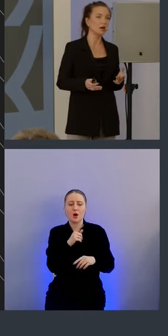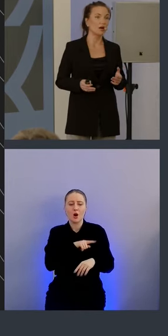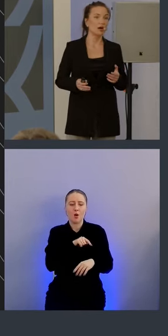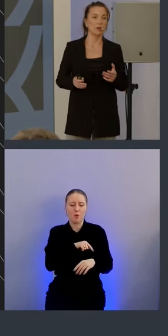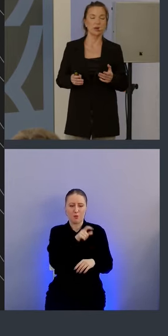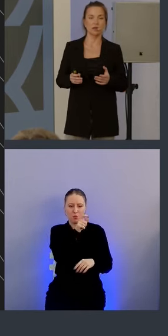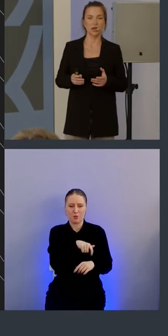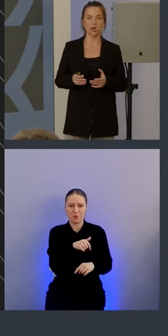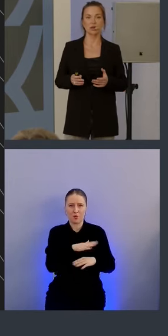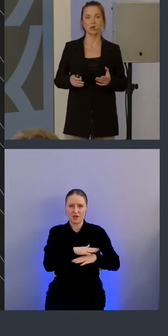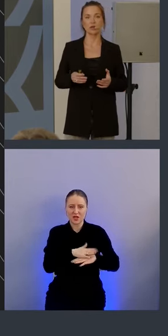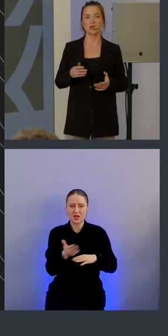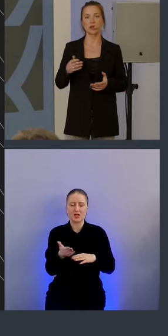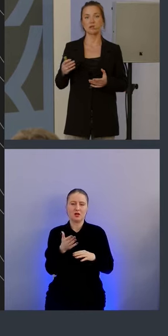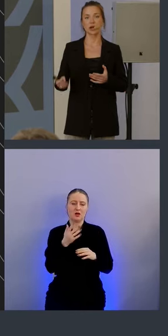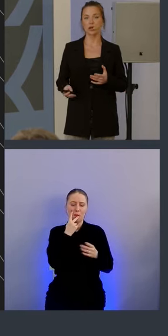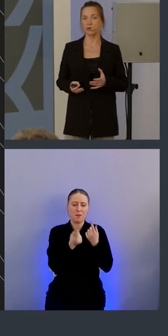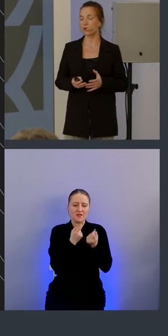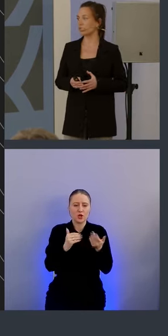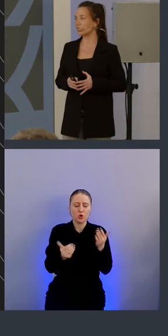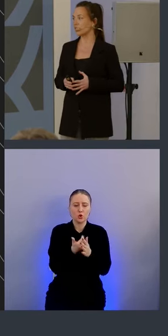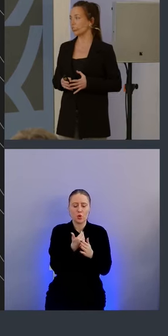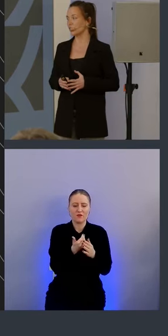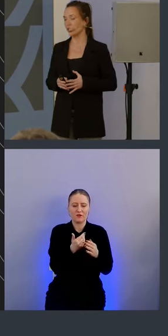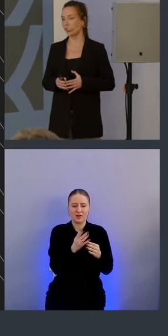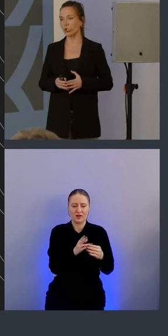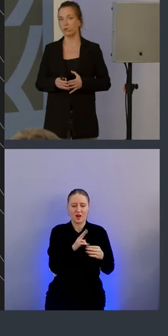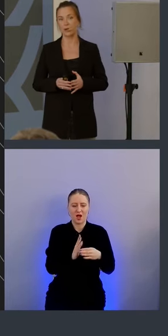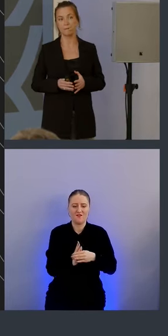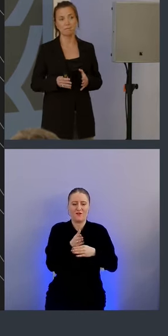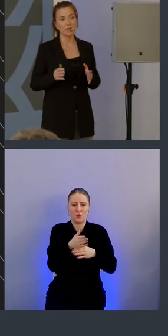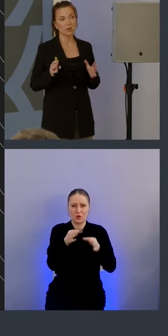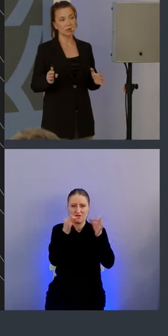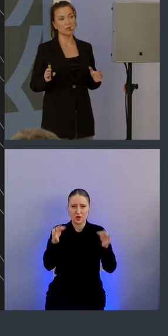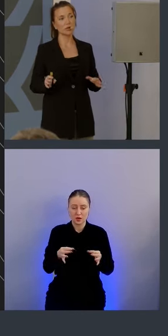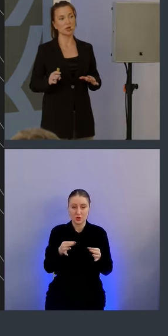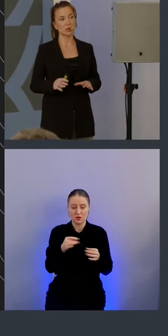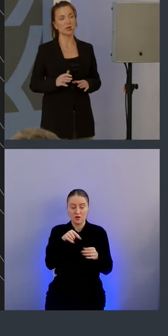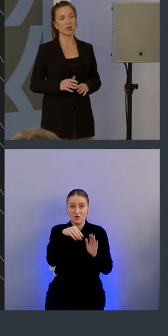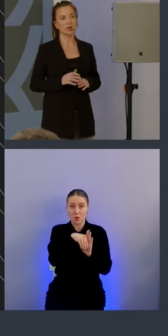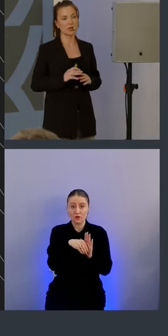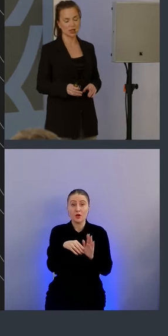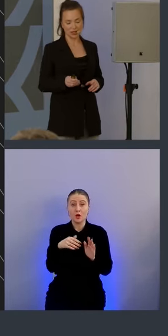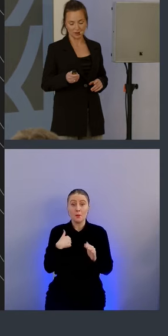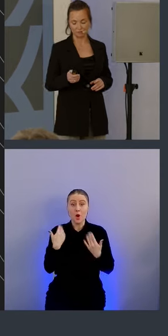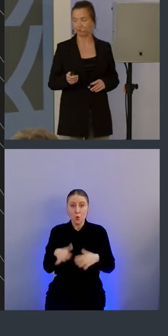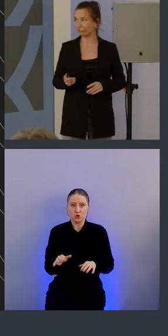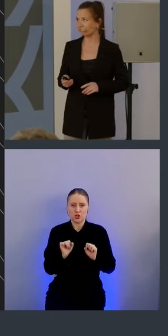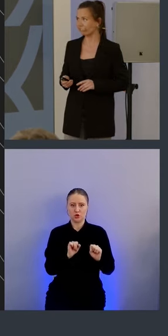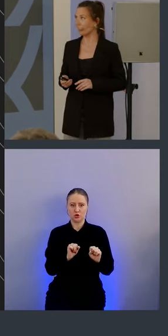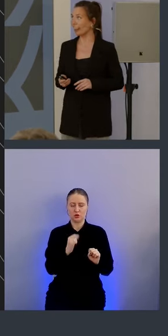поведения, появление каких-то новых идентификаторов в его авторизационном профиле. Собственно, мы уже пользователя